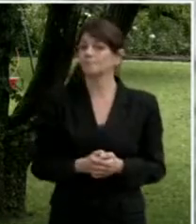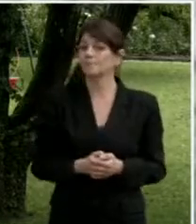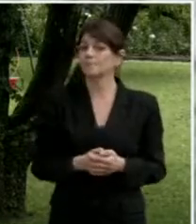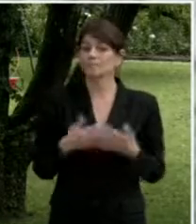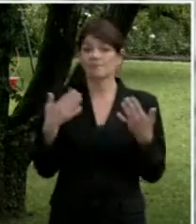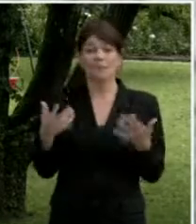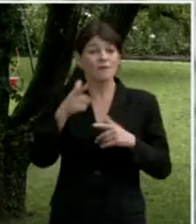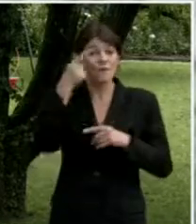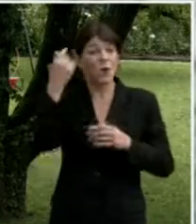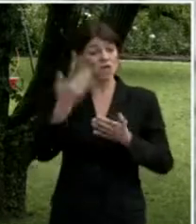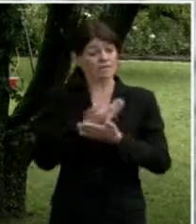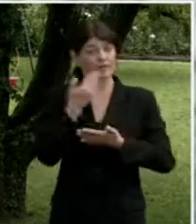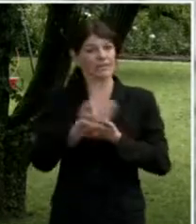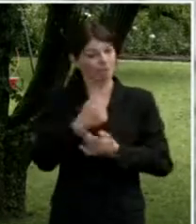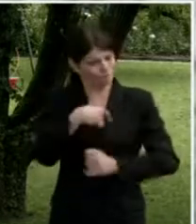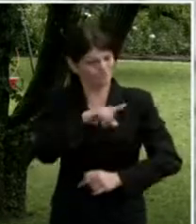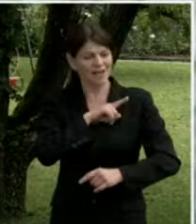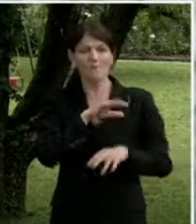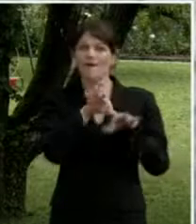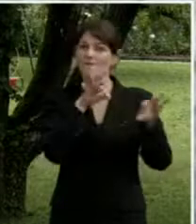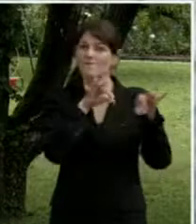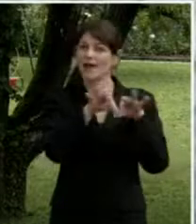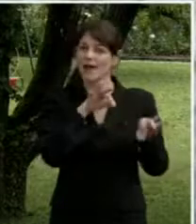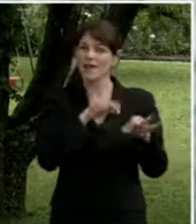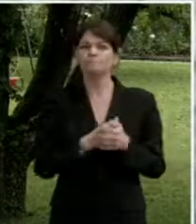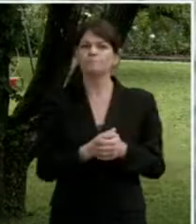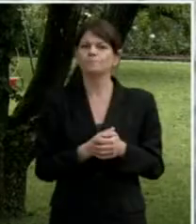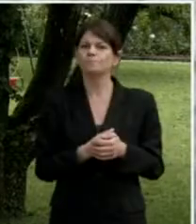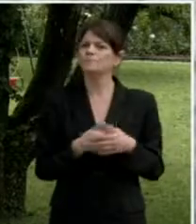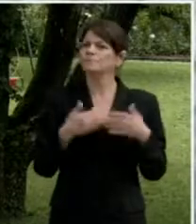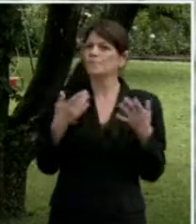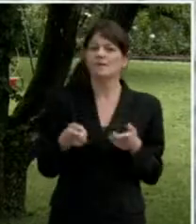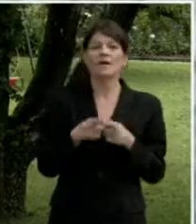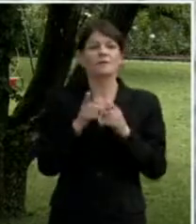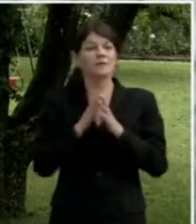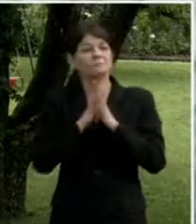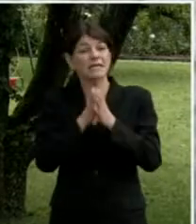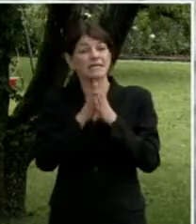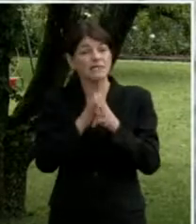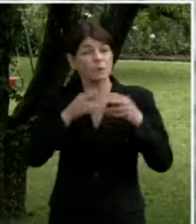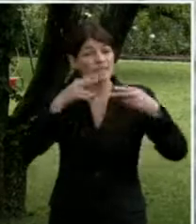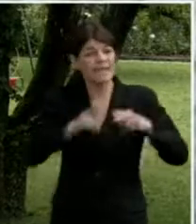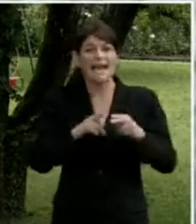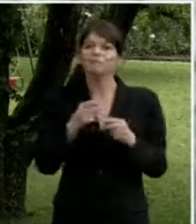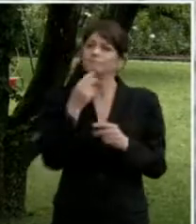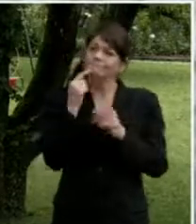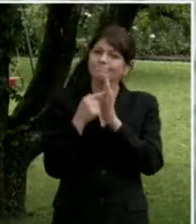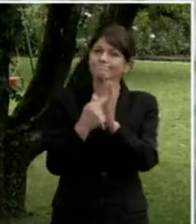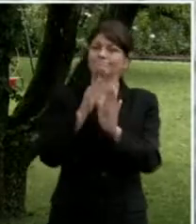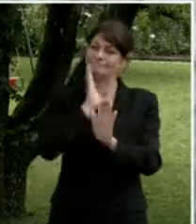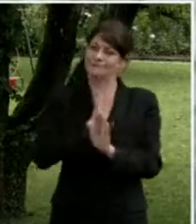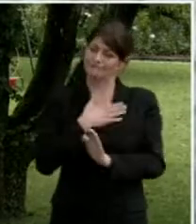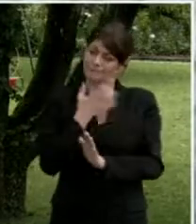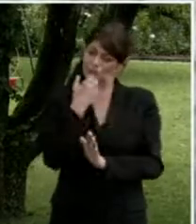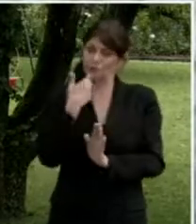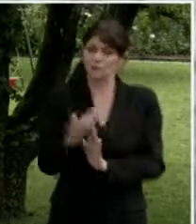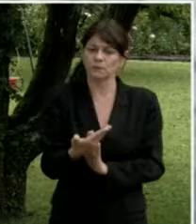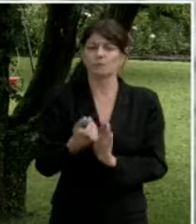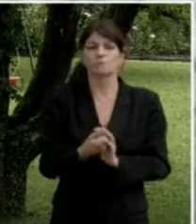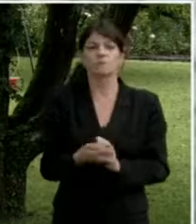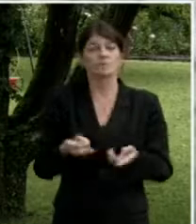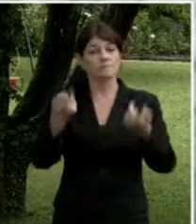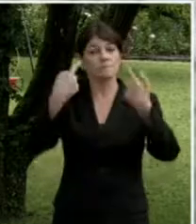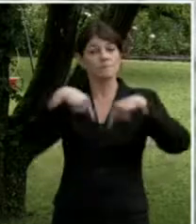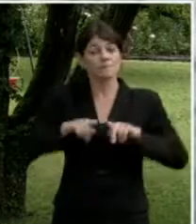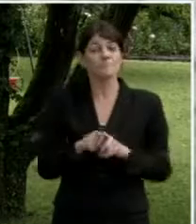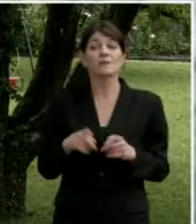Seine Volksvertreter wählen zu können, über das Petitionsrecht ein Anliegen vorbringen zu können, über